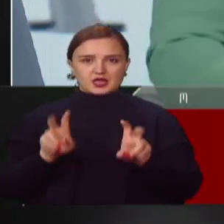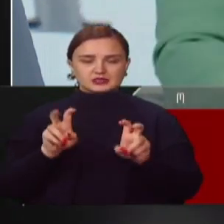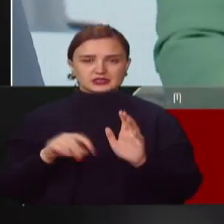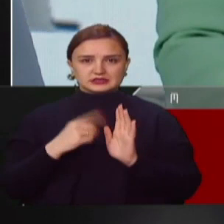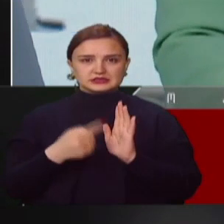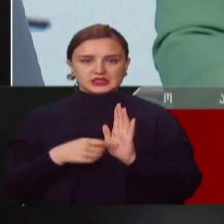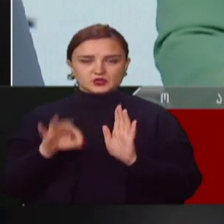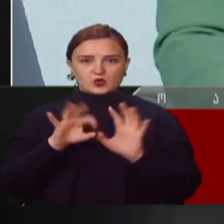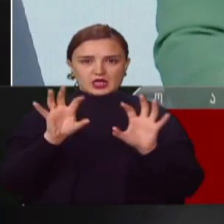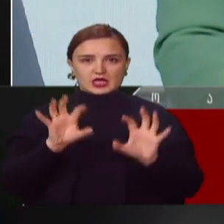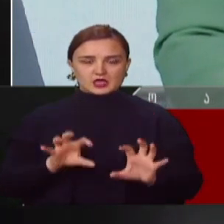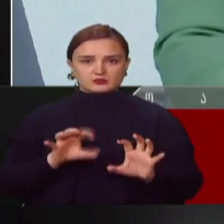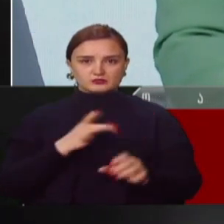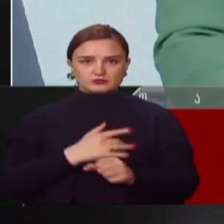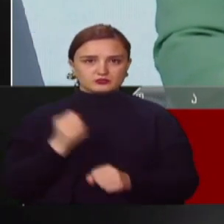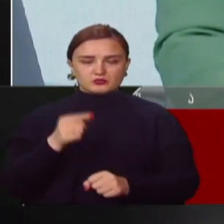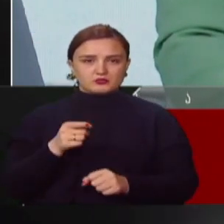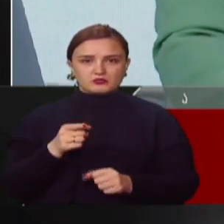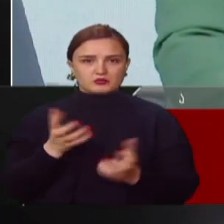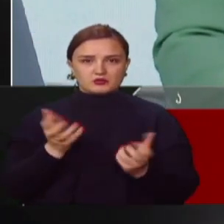საკანონმდებლო რეგულაციების დაწესებას?